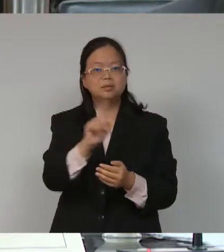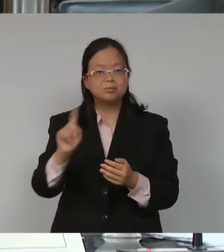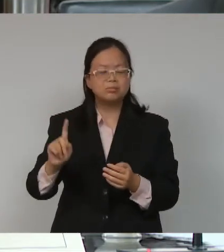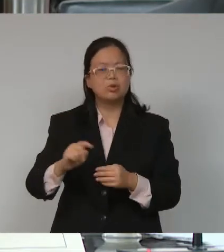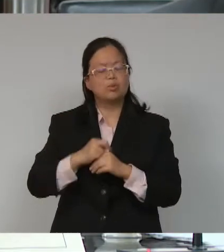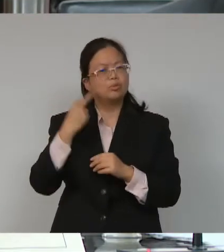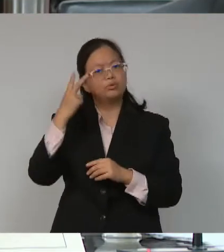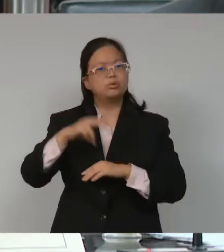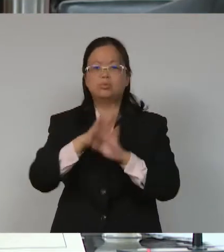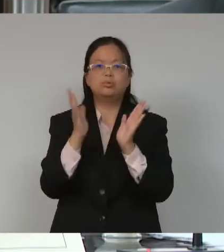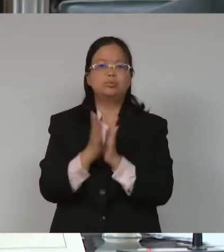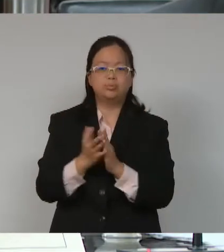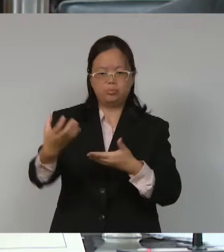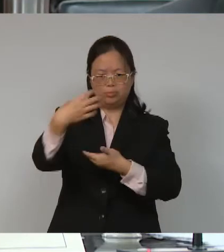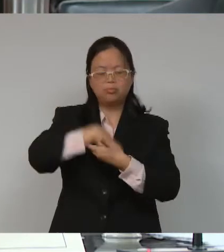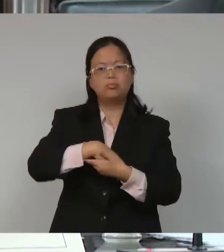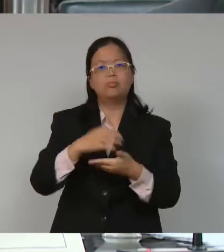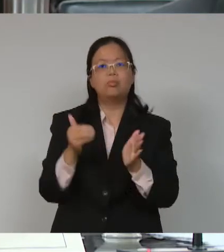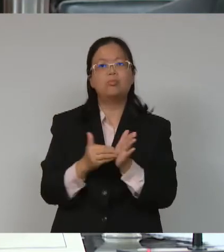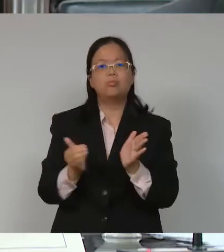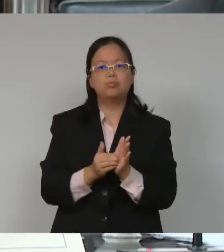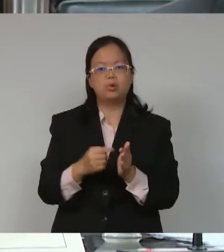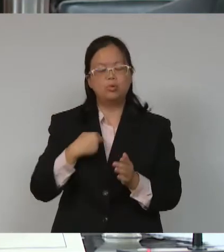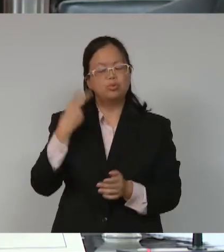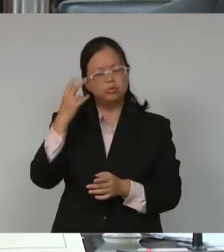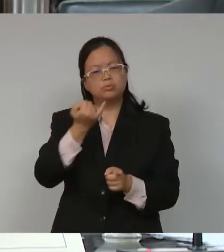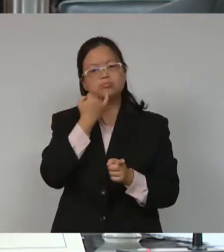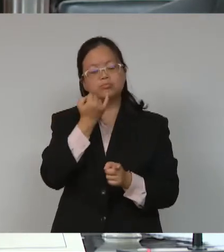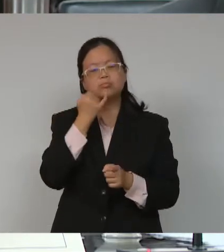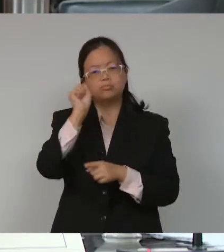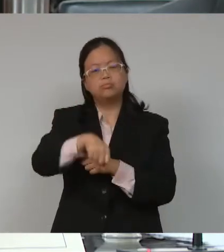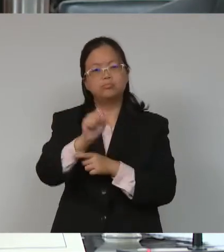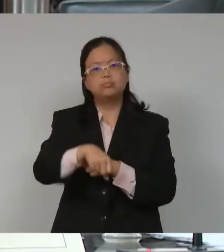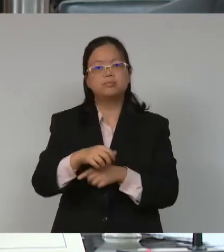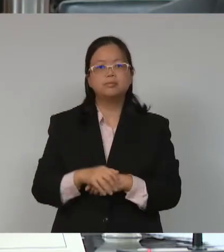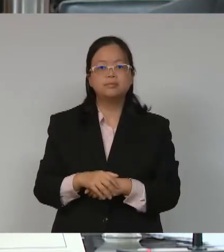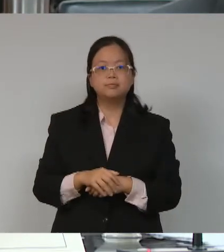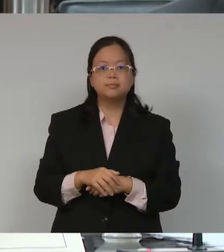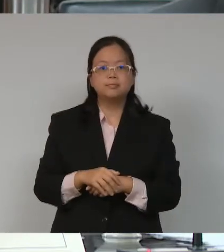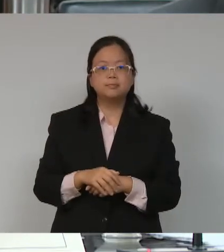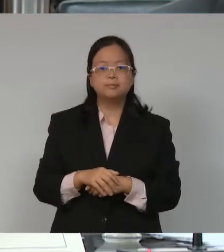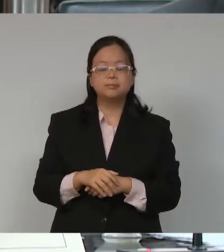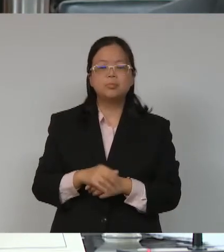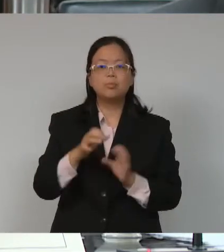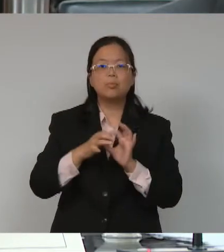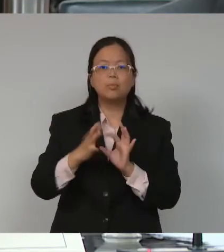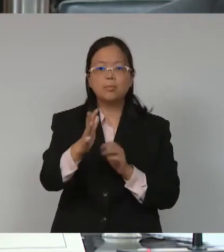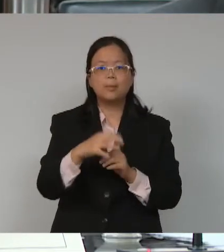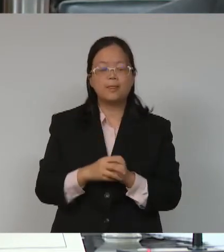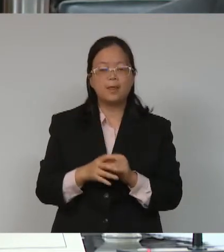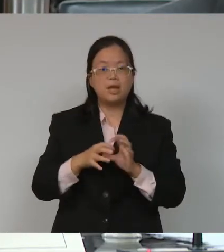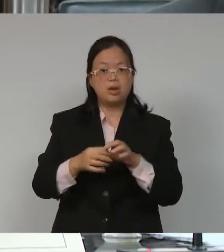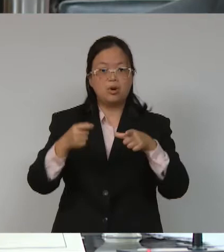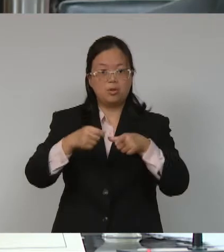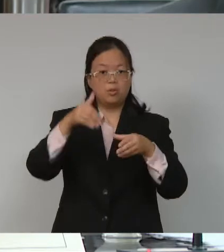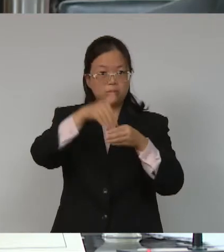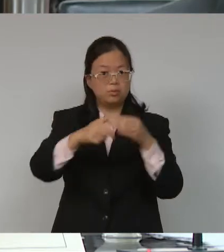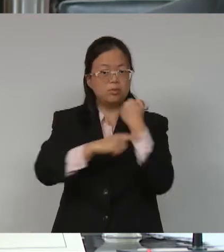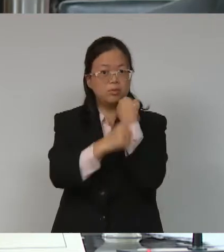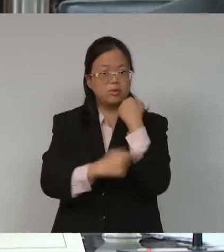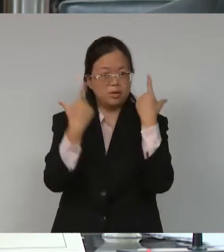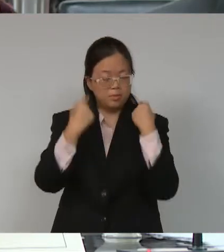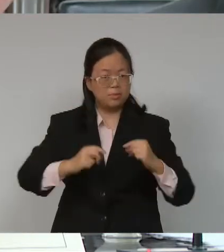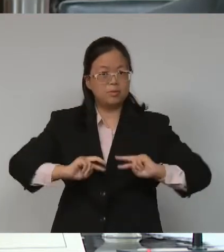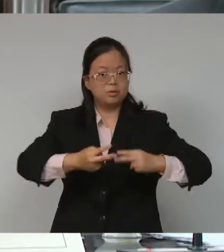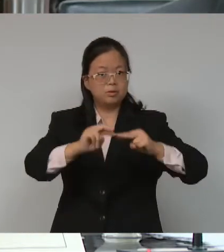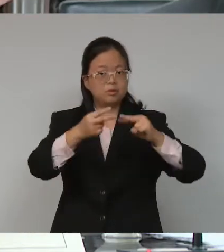个范围之内，我个人认为它都可以调入在这个范围之内了。因为毕竟公投法它原来在修正的